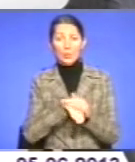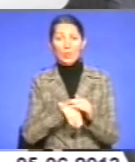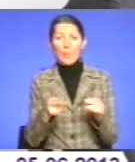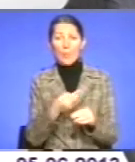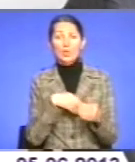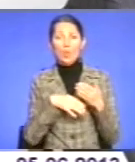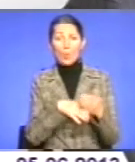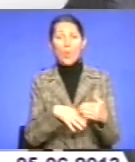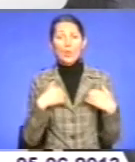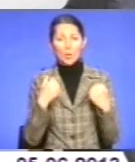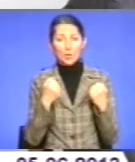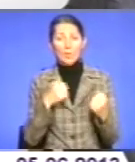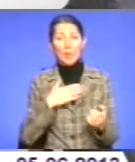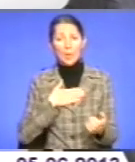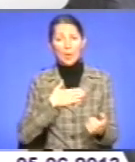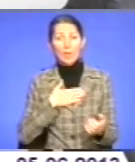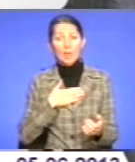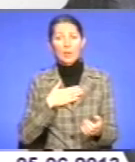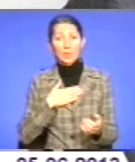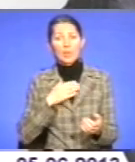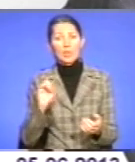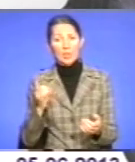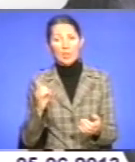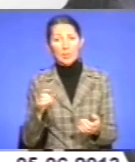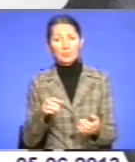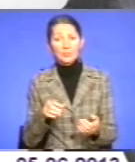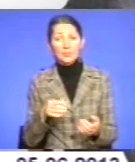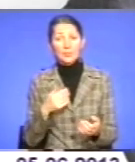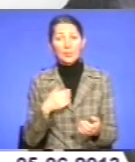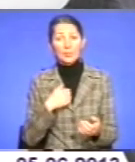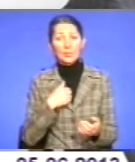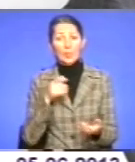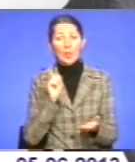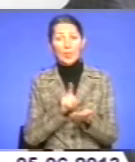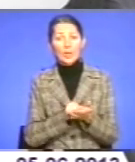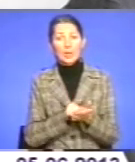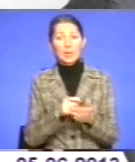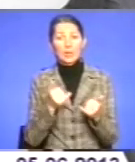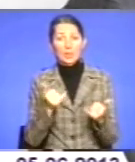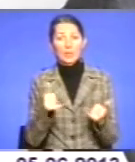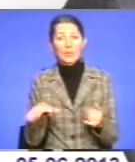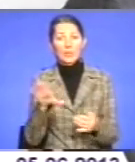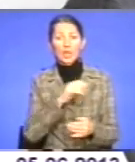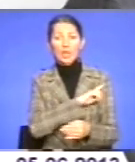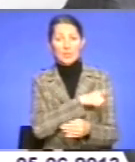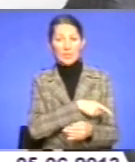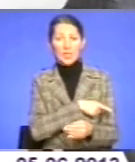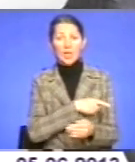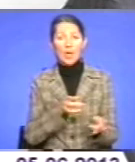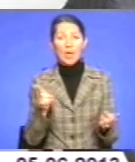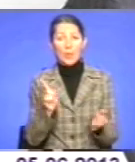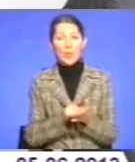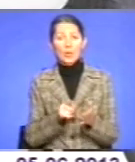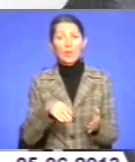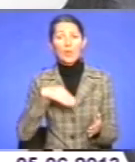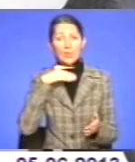на оздоровлення моєї або моєї дитини. І тому ми повинні докластися зараз всіх сил, нам повинно вистачити розуму для того,